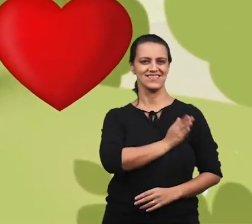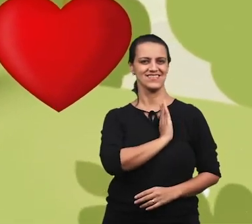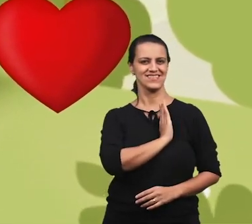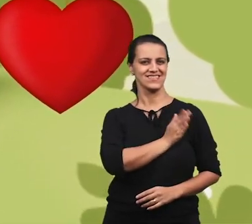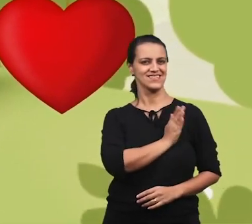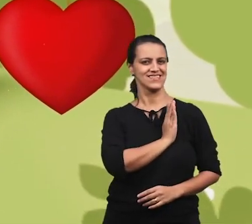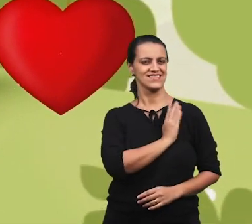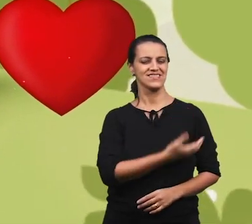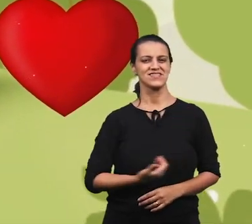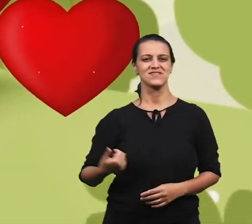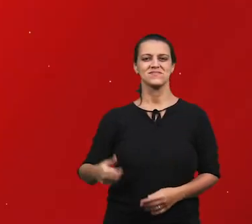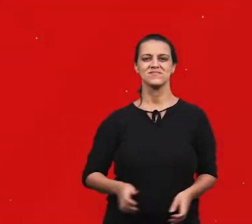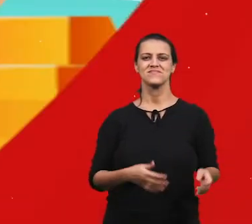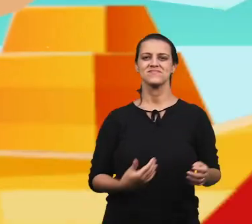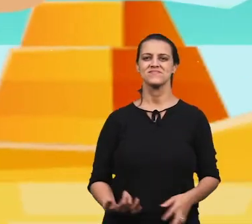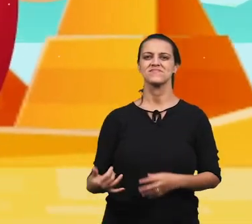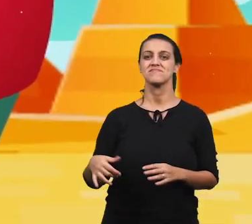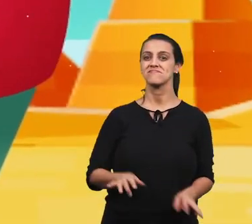сердце.